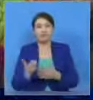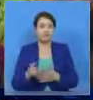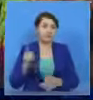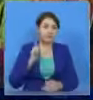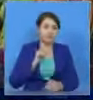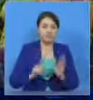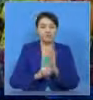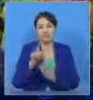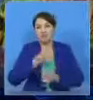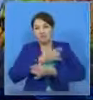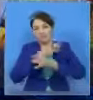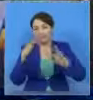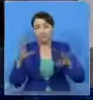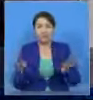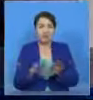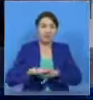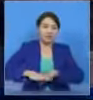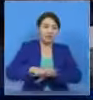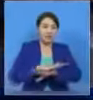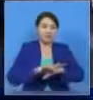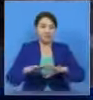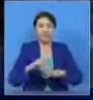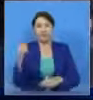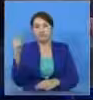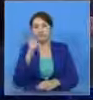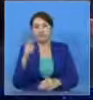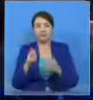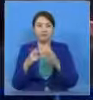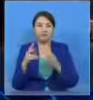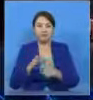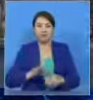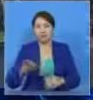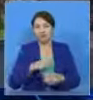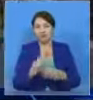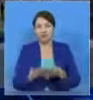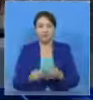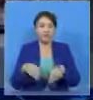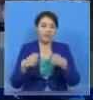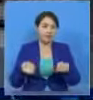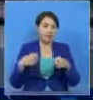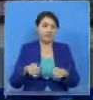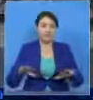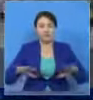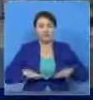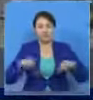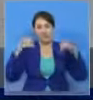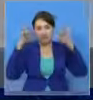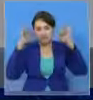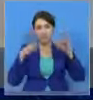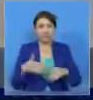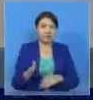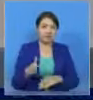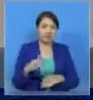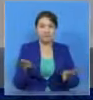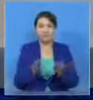ждали начала праздника, а также ярмарки. Фермеры из 12 сельских округов предлагали населению конину и говядину, рыбу,